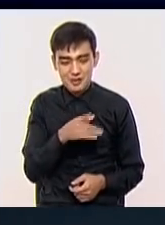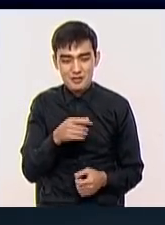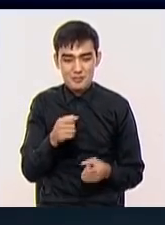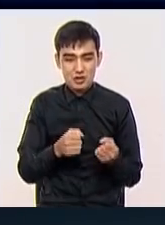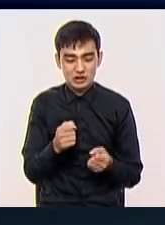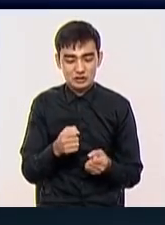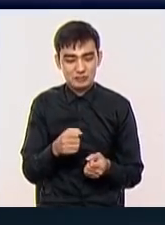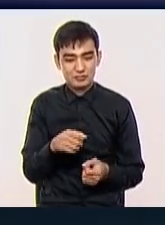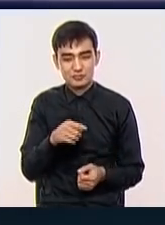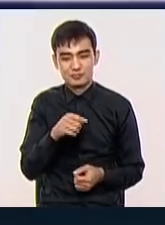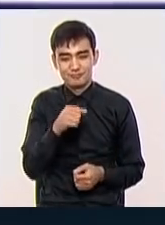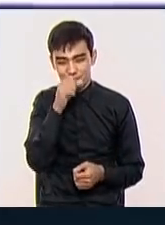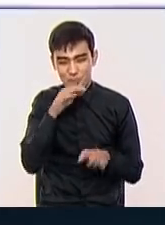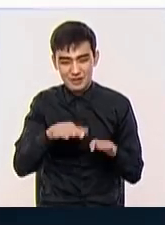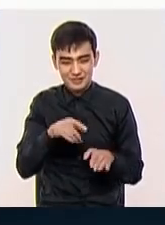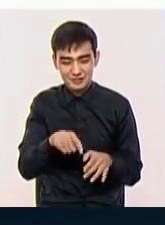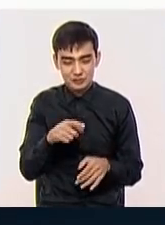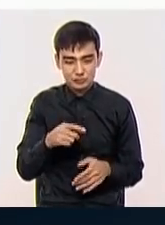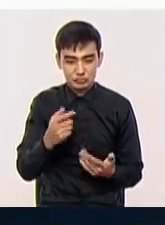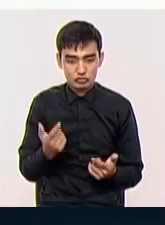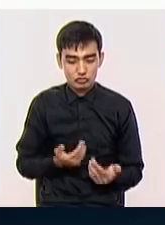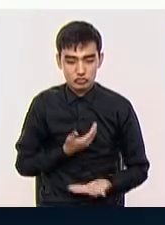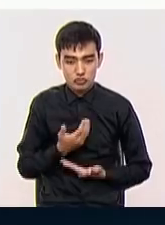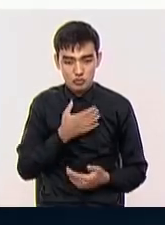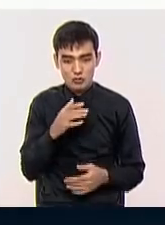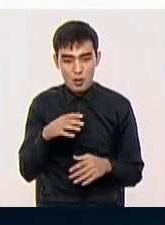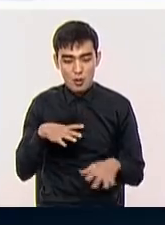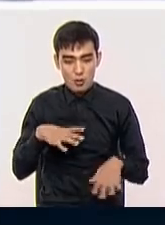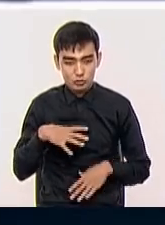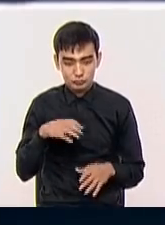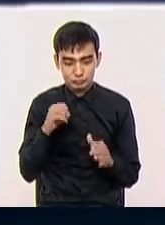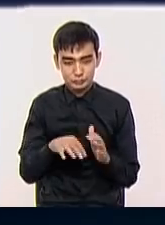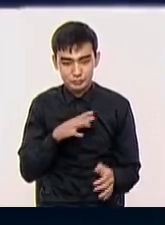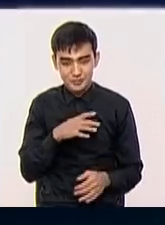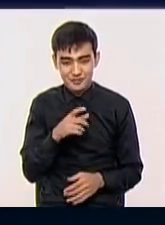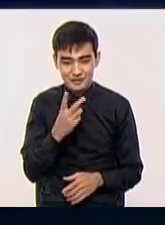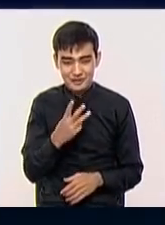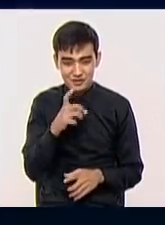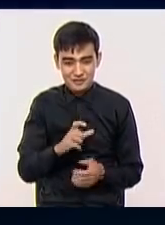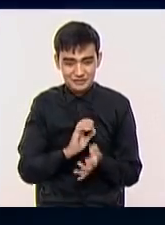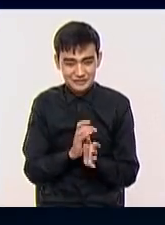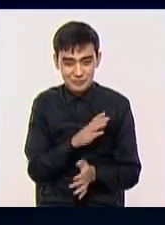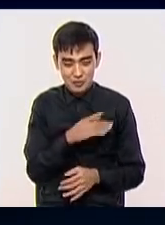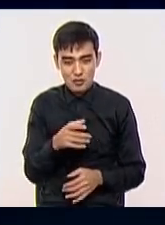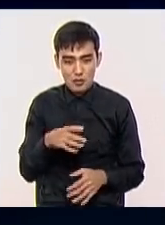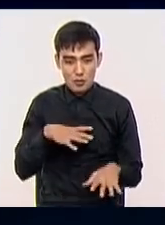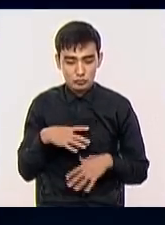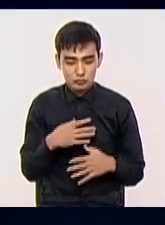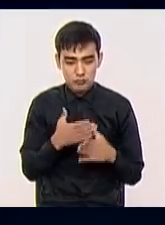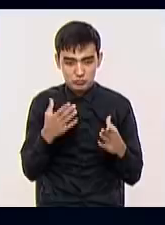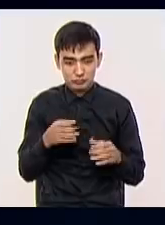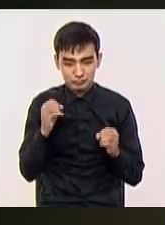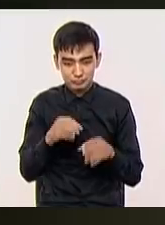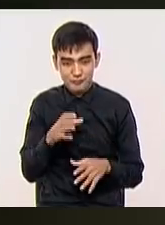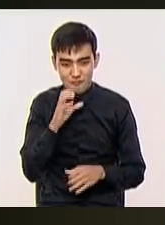орындығына тірідей тиелген жылқыны көрген. Үш адам әзер сиятын көлікке атты өңгеріп алған жүргізуші ірі қараны ұрлап әкеле жатыпты.